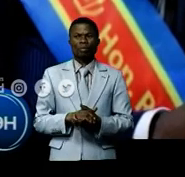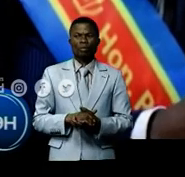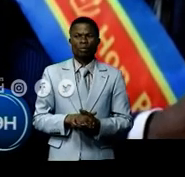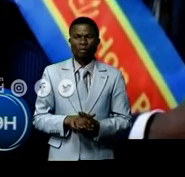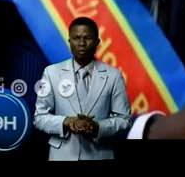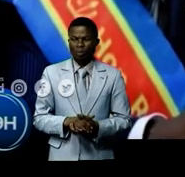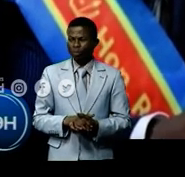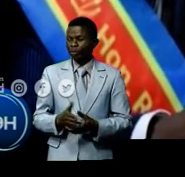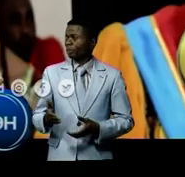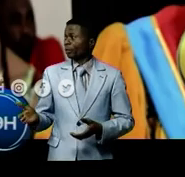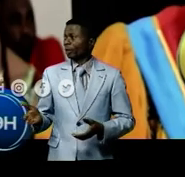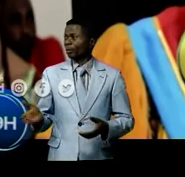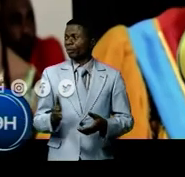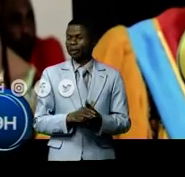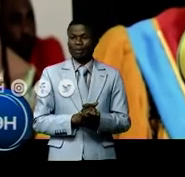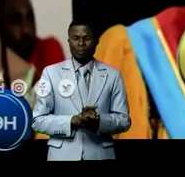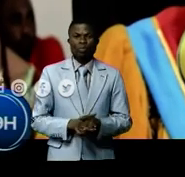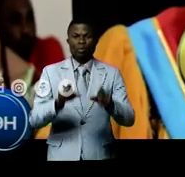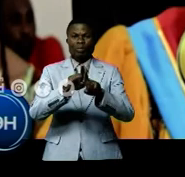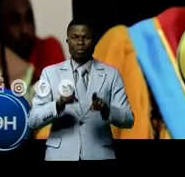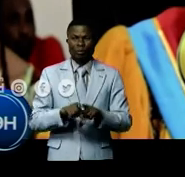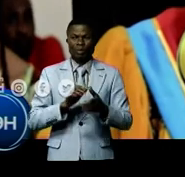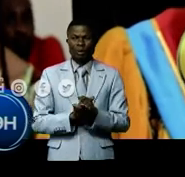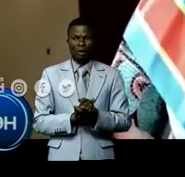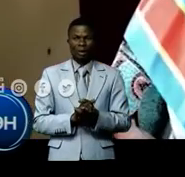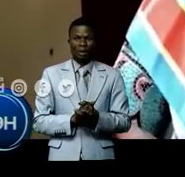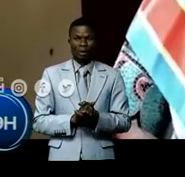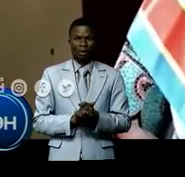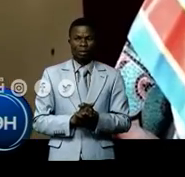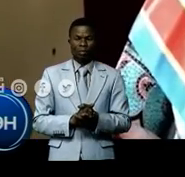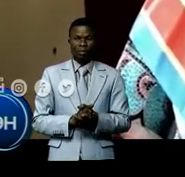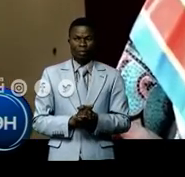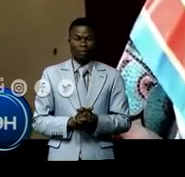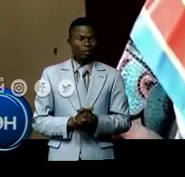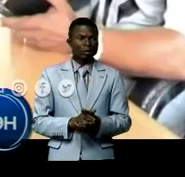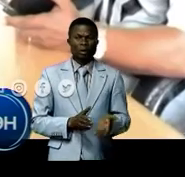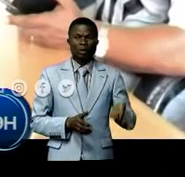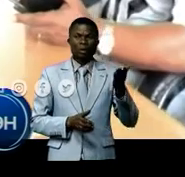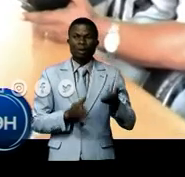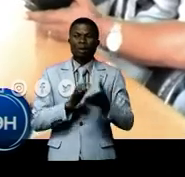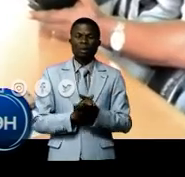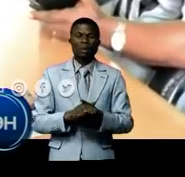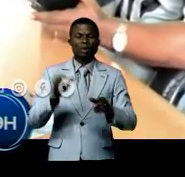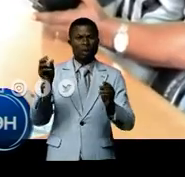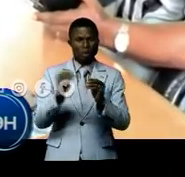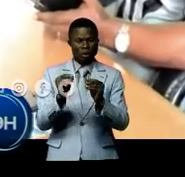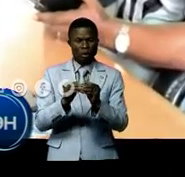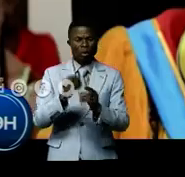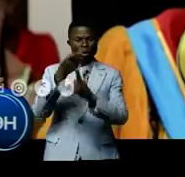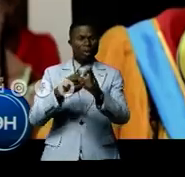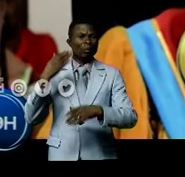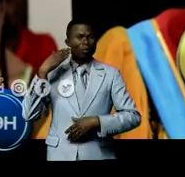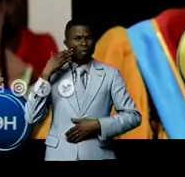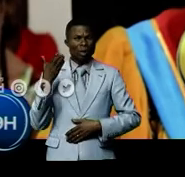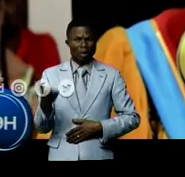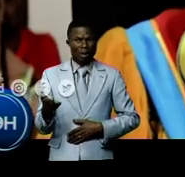provinciale du Maniema se félicite du travail parlementaire abattu par les élus provinciaux lors de la session législative de mars